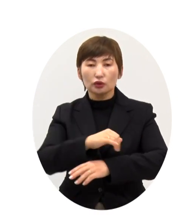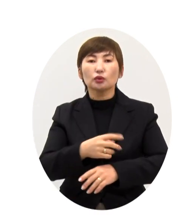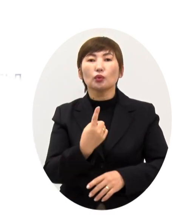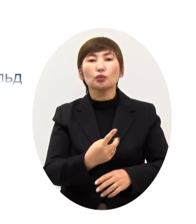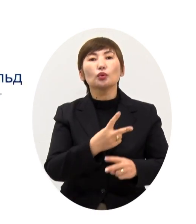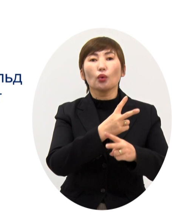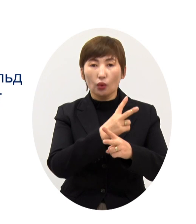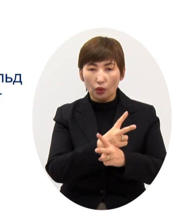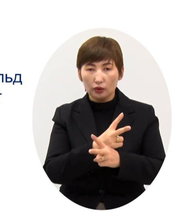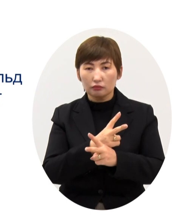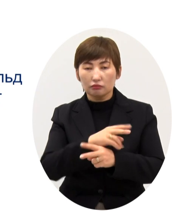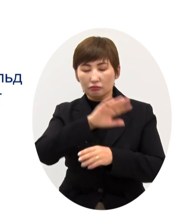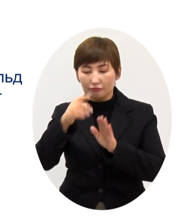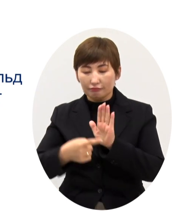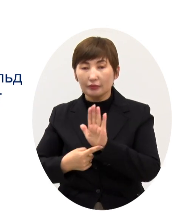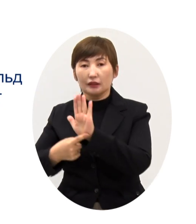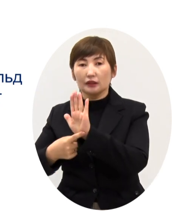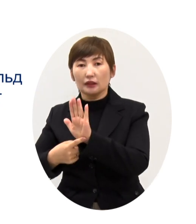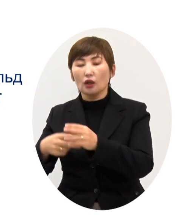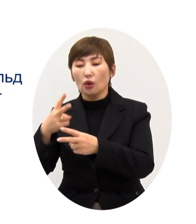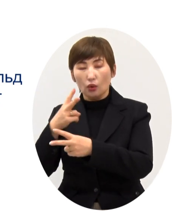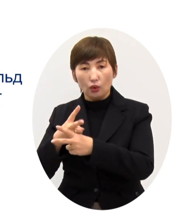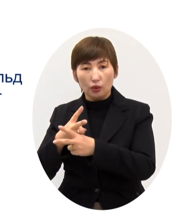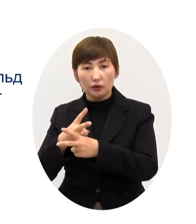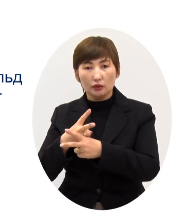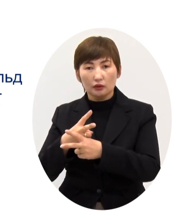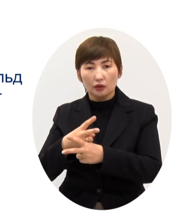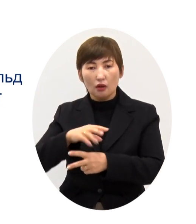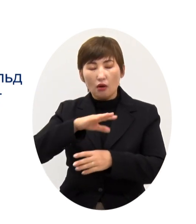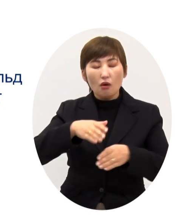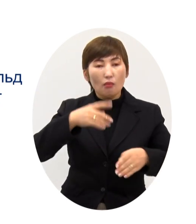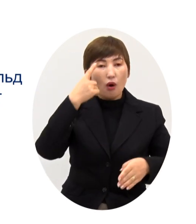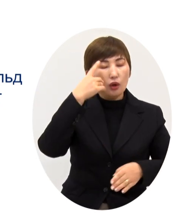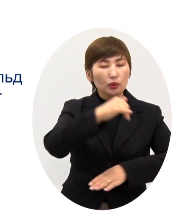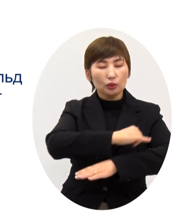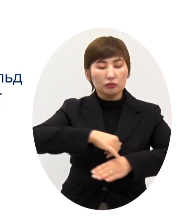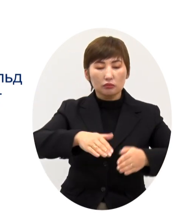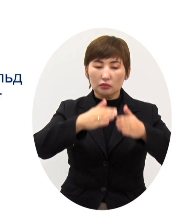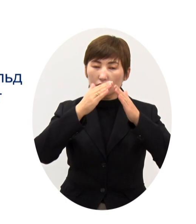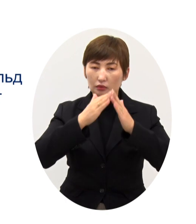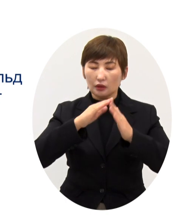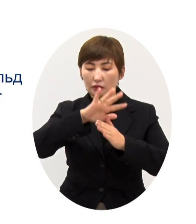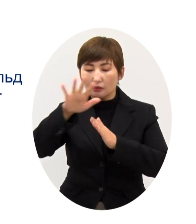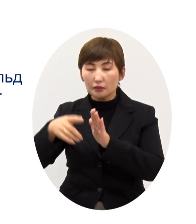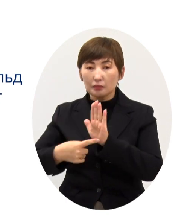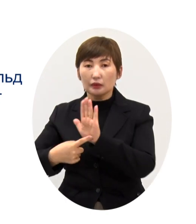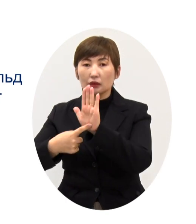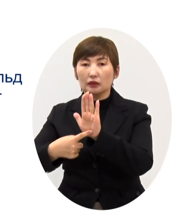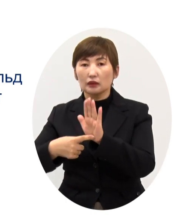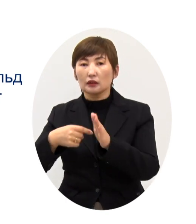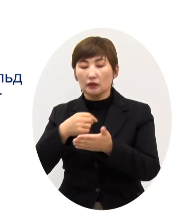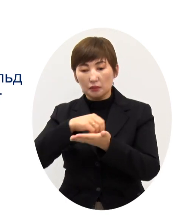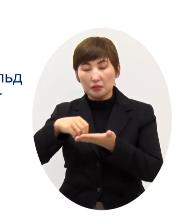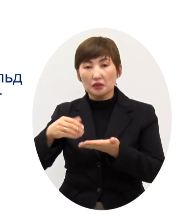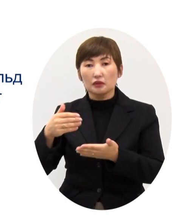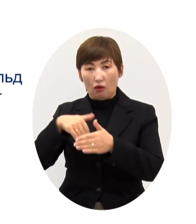хууль, төрийн бэлэг тэмдгийн тухай хуульд төрийн талбай нь Монгол улсын тусгаар тогтнол бүрэн эрхт байдлын бэлэг тэмдгийн нэг гэж заасан